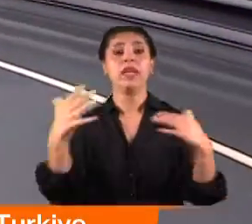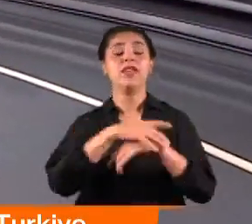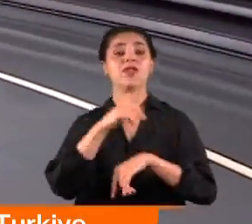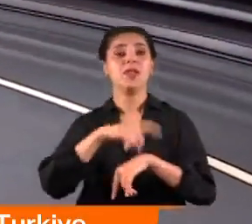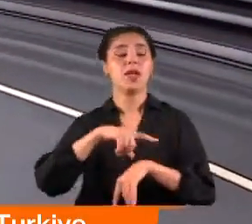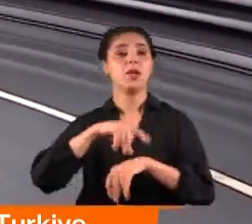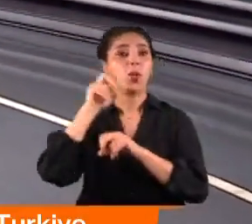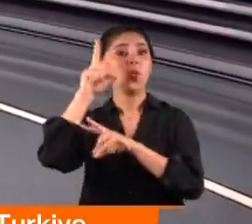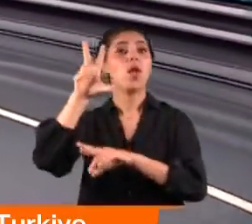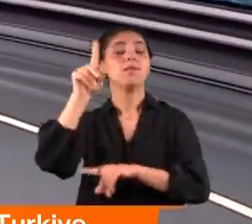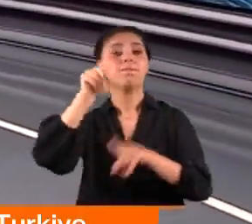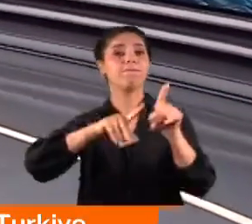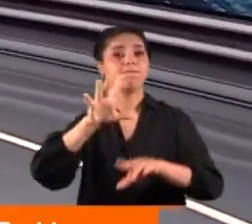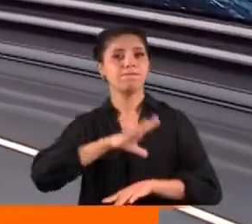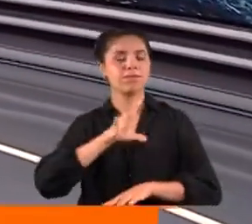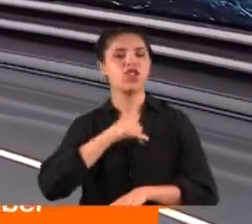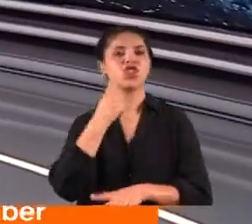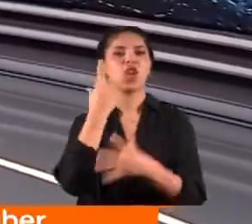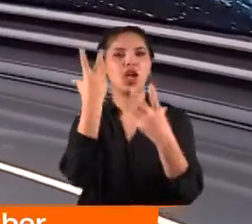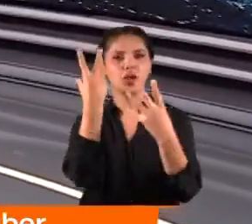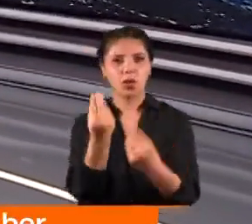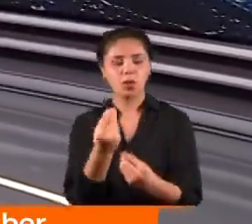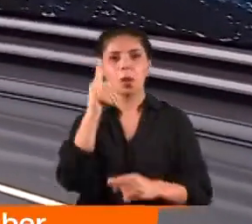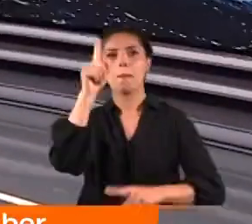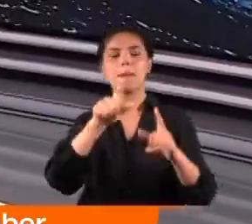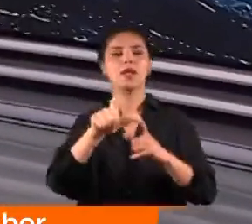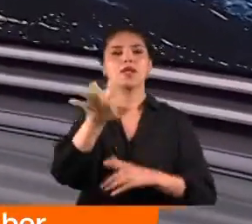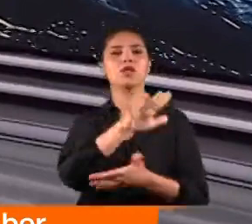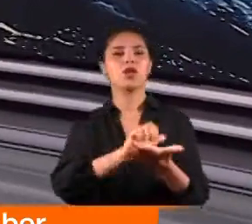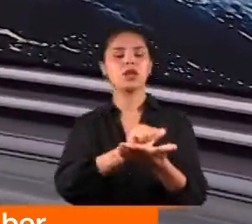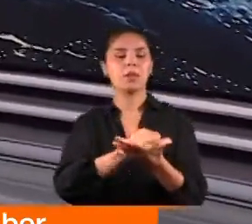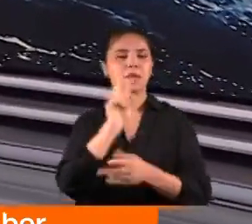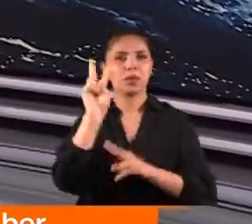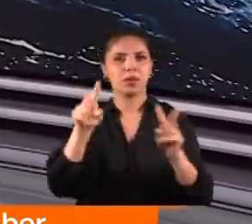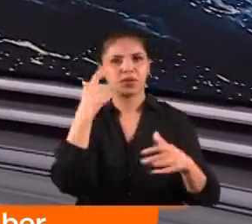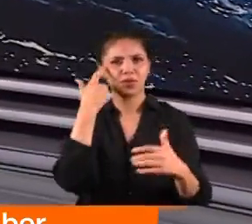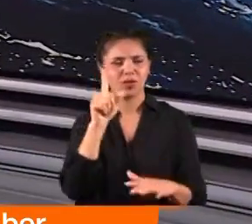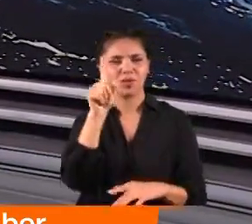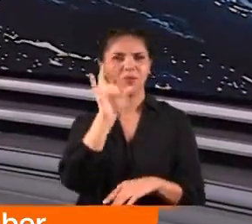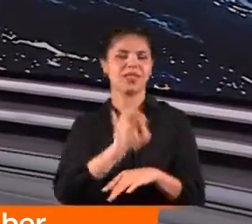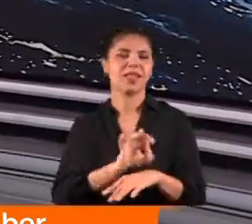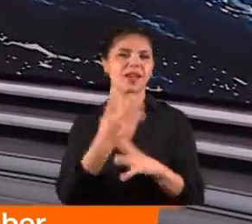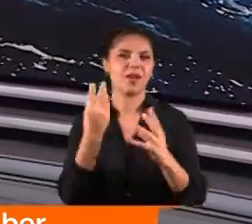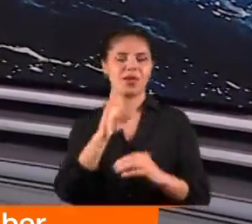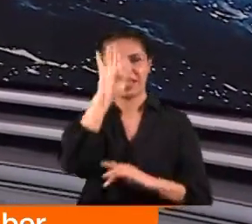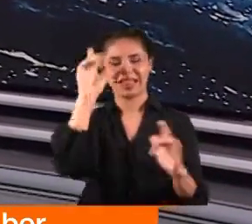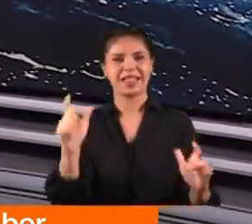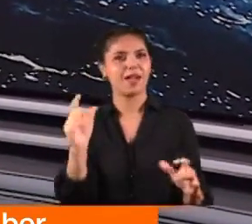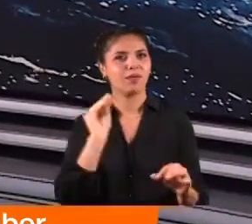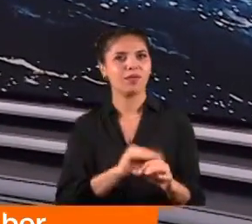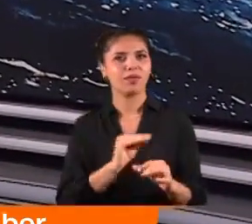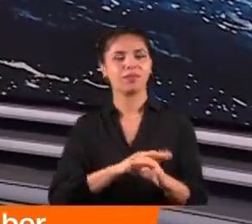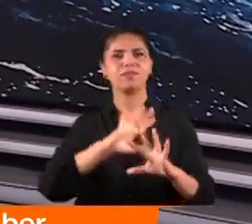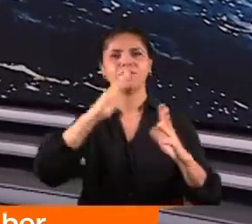Gece saatlerinde uyanık olanların bizzat tanık olduğu, kimlerinin ise sosyal medyada görünce şaşırdığı bir an yaşandı İstanbul